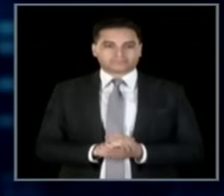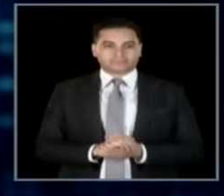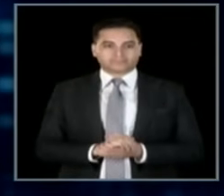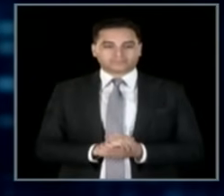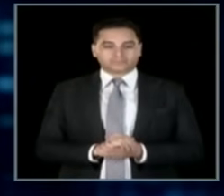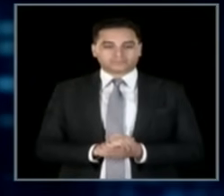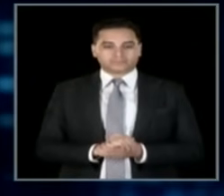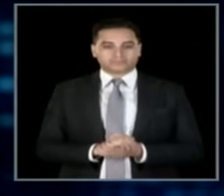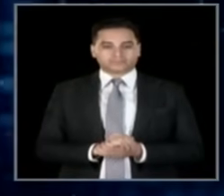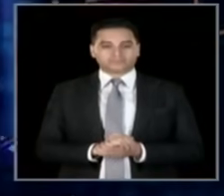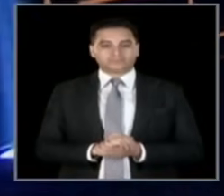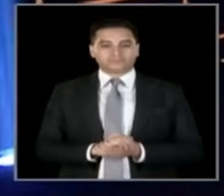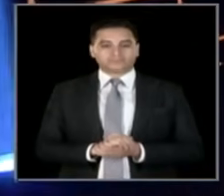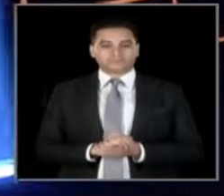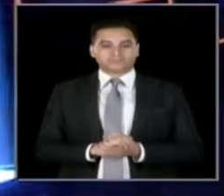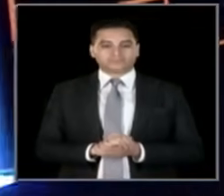الف نون.